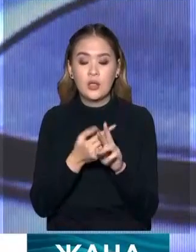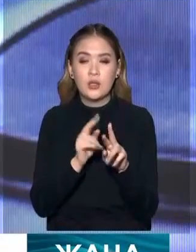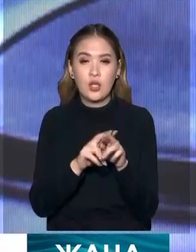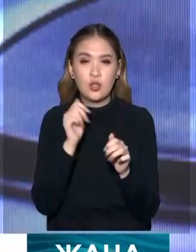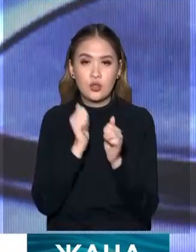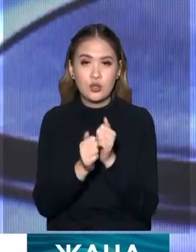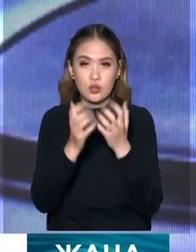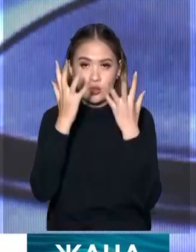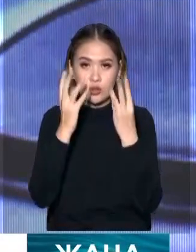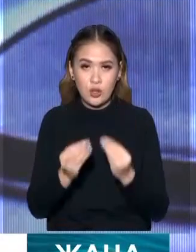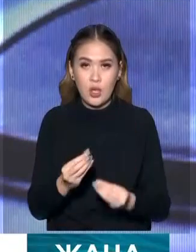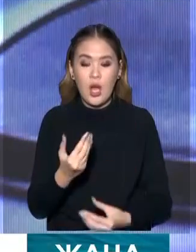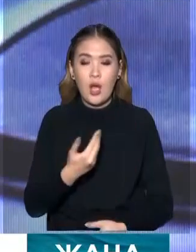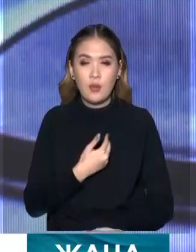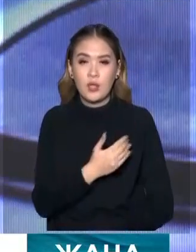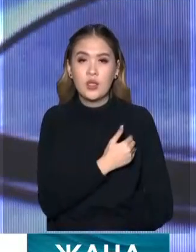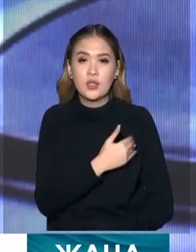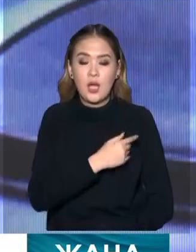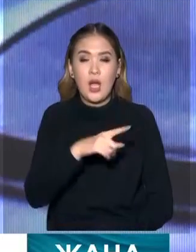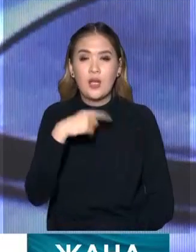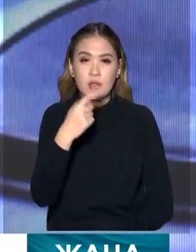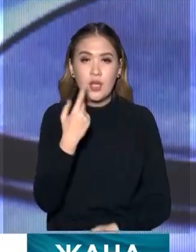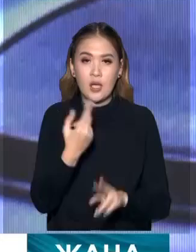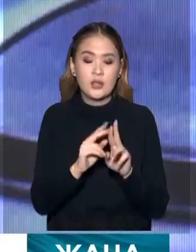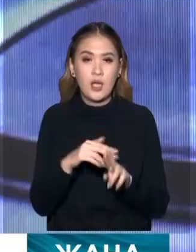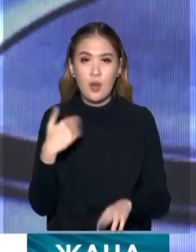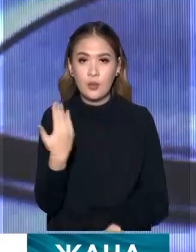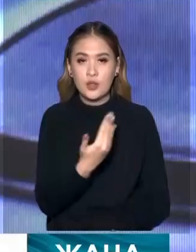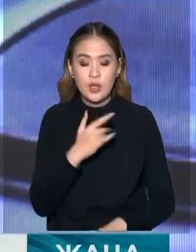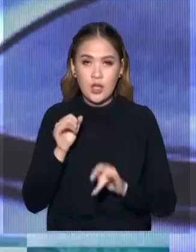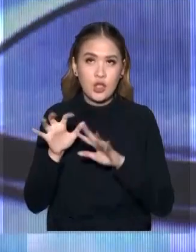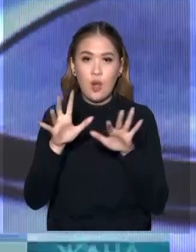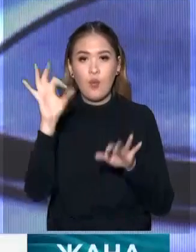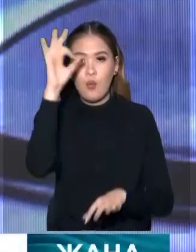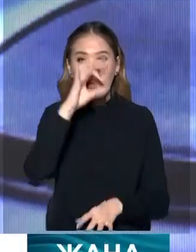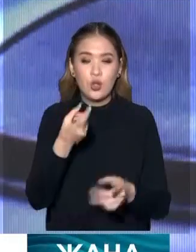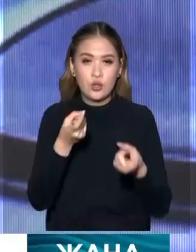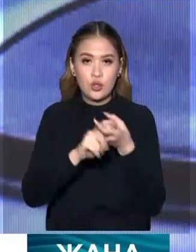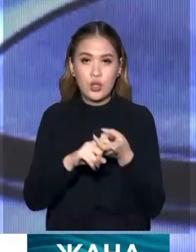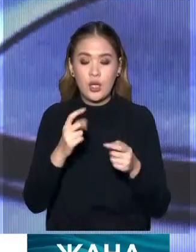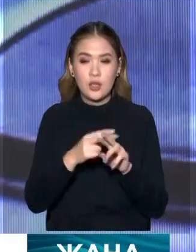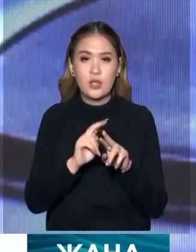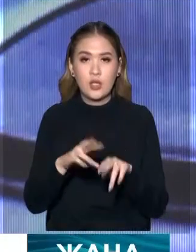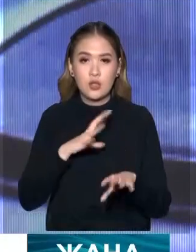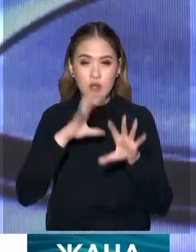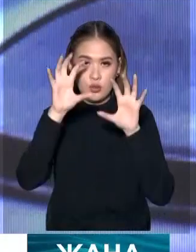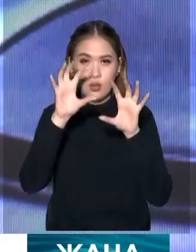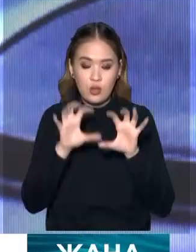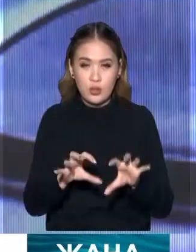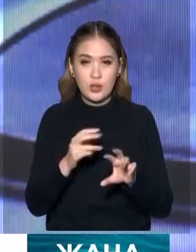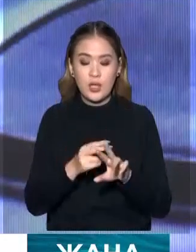күнделікті. Ал мен былай айтып кетейін, мына біздің шамалауымыз бойынша сотталып сот үкімі күшіне